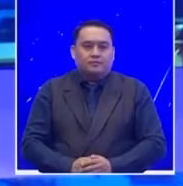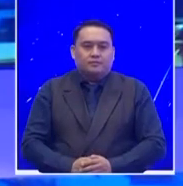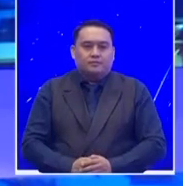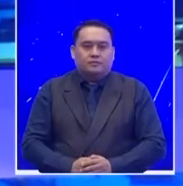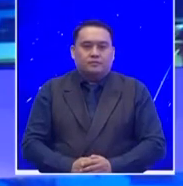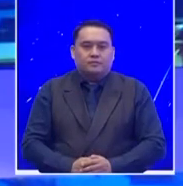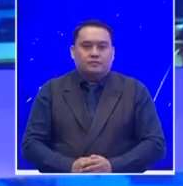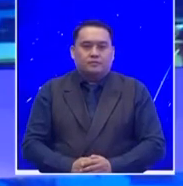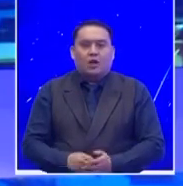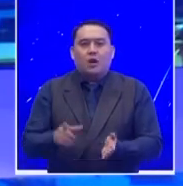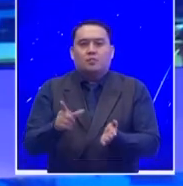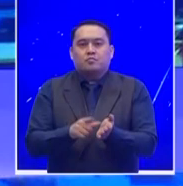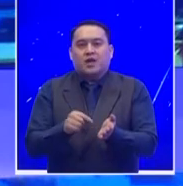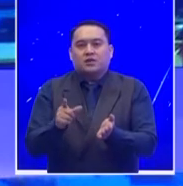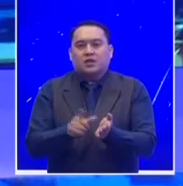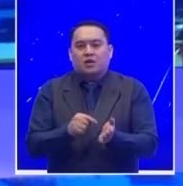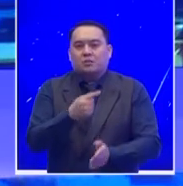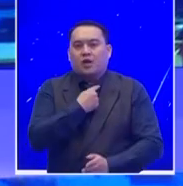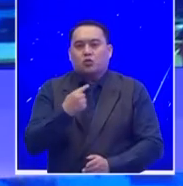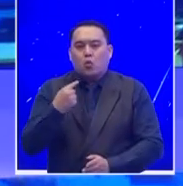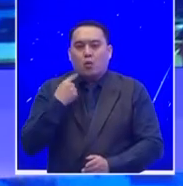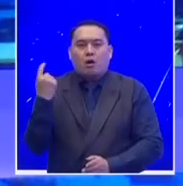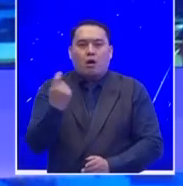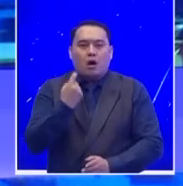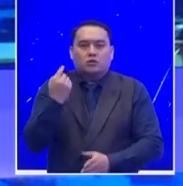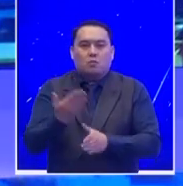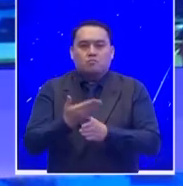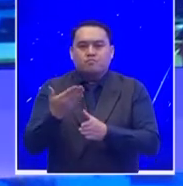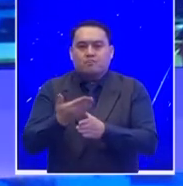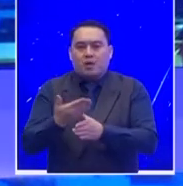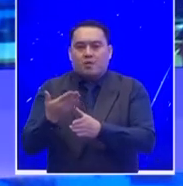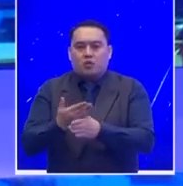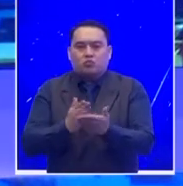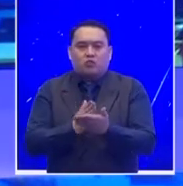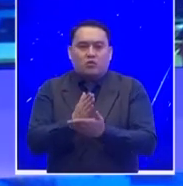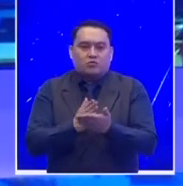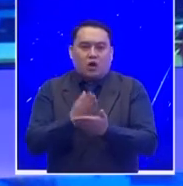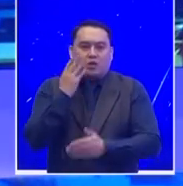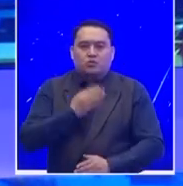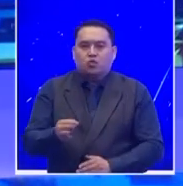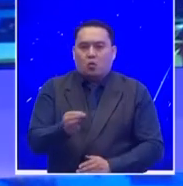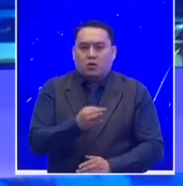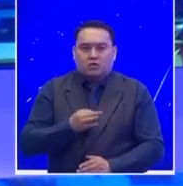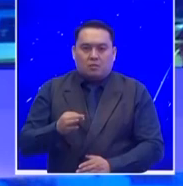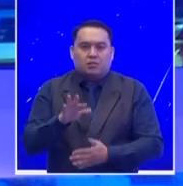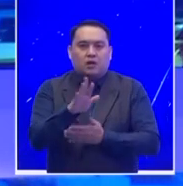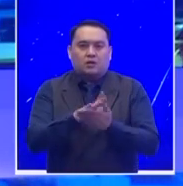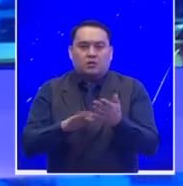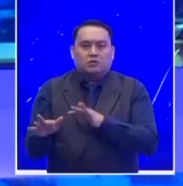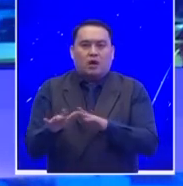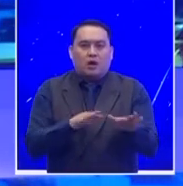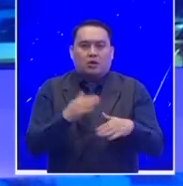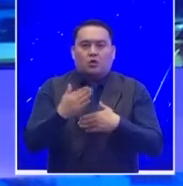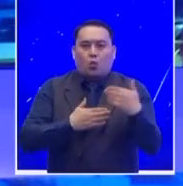Твори добро. Пенсионерам областного центра помогли по хозяйству волонтеры и огнеборцы противопожарной службы. В Алматинской области